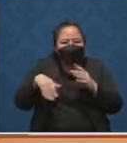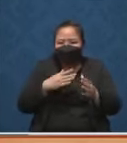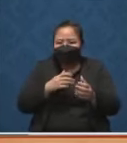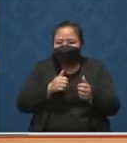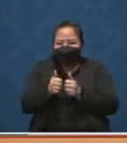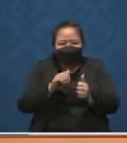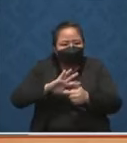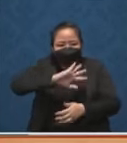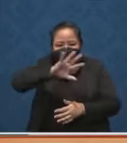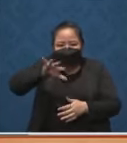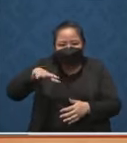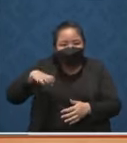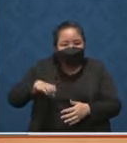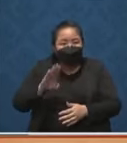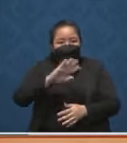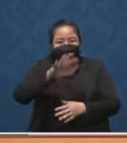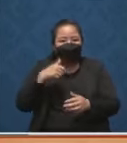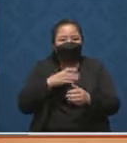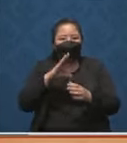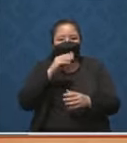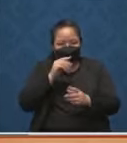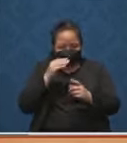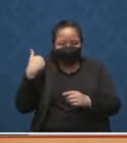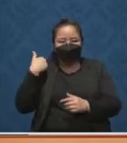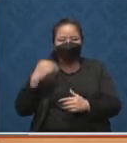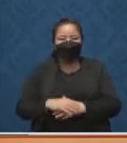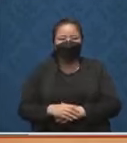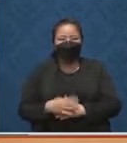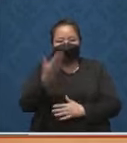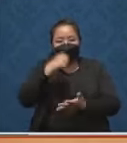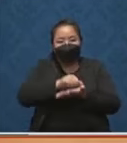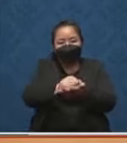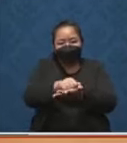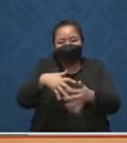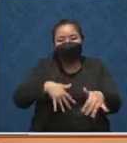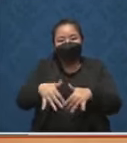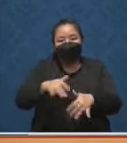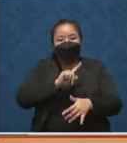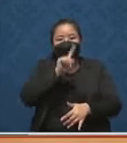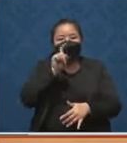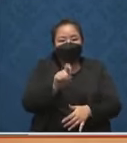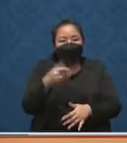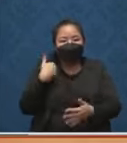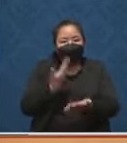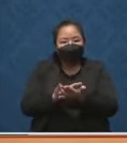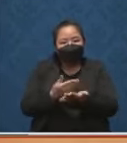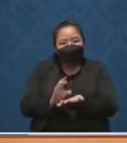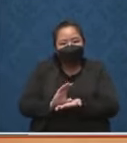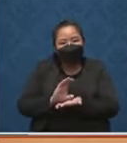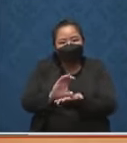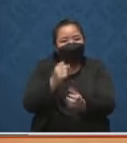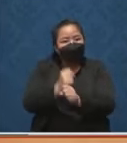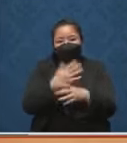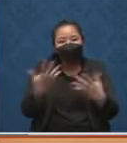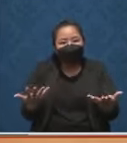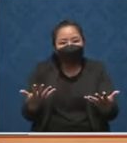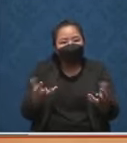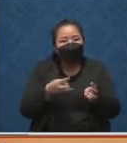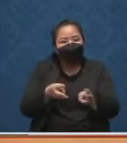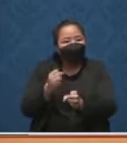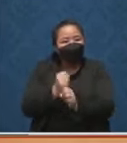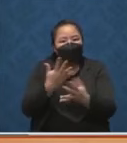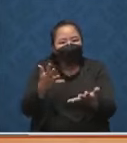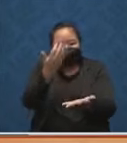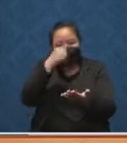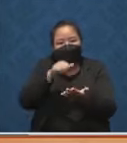ทุกรายนะครับเพราะเขาต้องมาเกี่ยวกับเรื่องการบริการประชาชนก็จะถามว่าเขาจะลงทุนอย่างไรจะทำธุรกิจอย่างไรต่อไปเพื่อให้บริการ